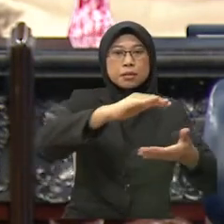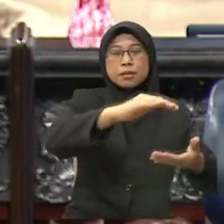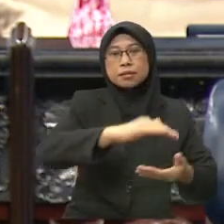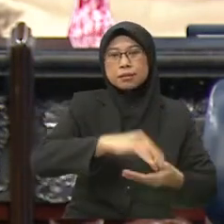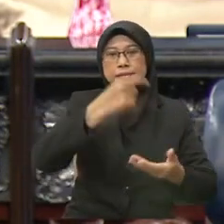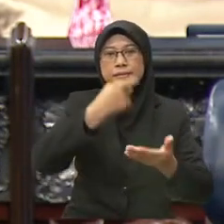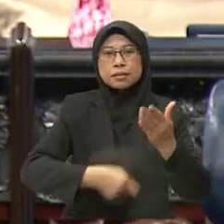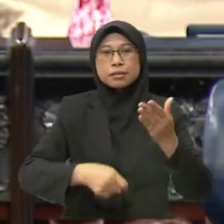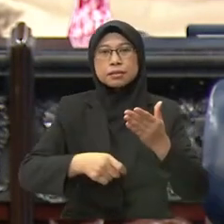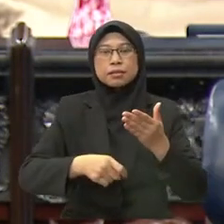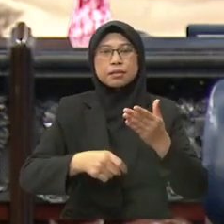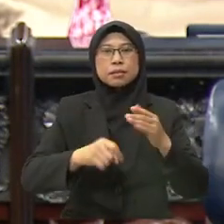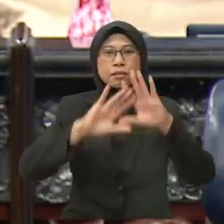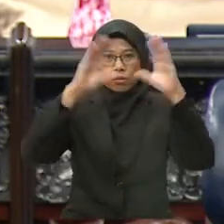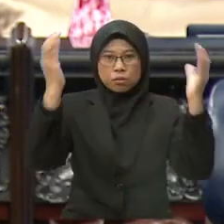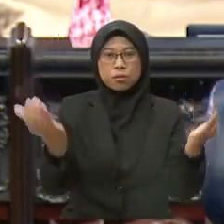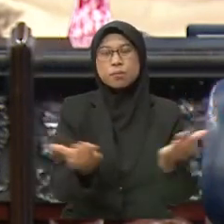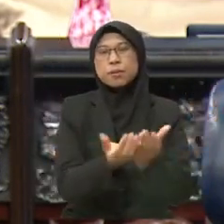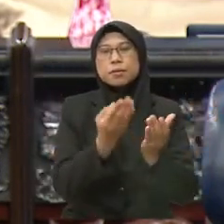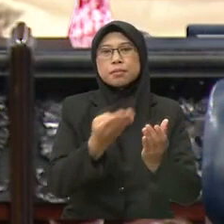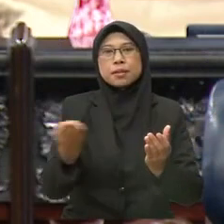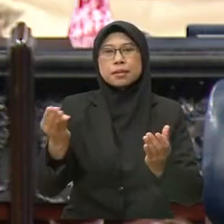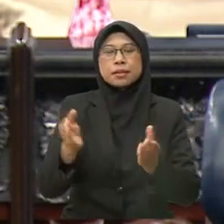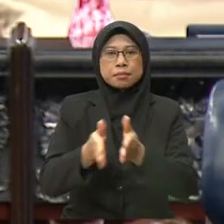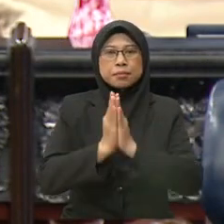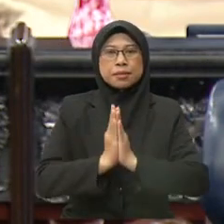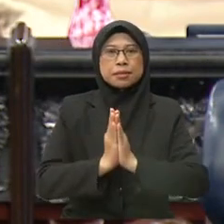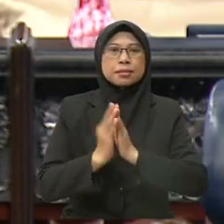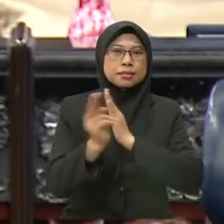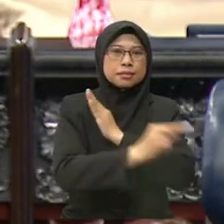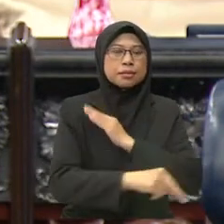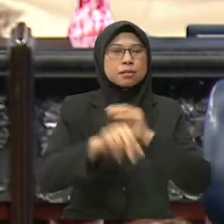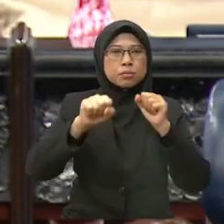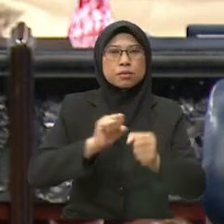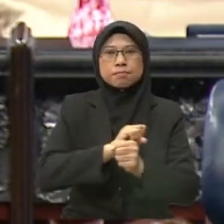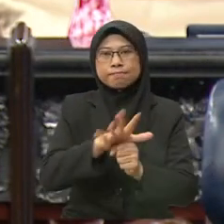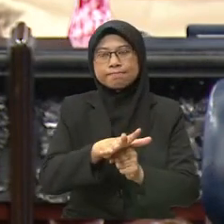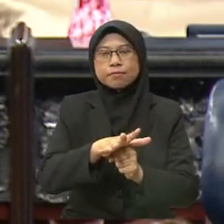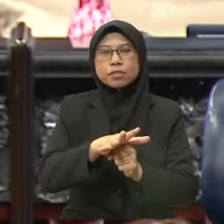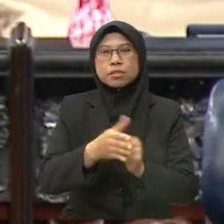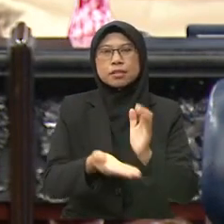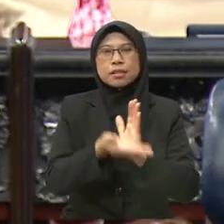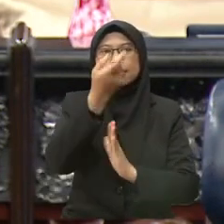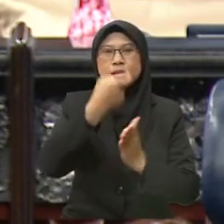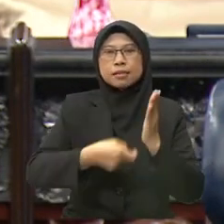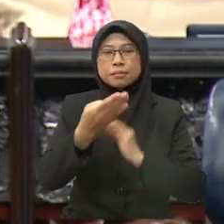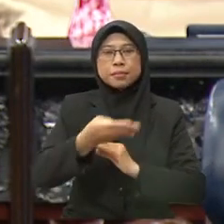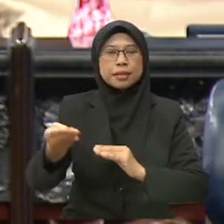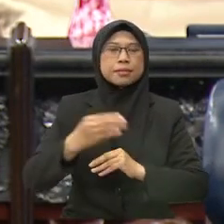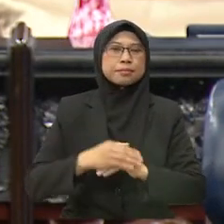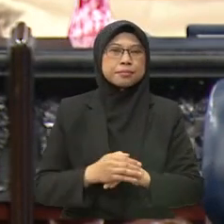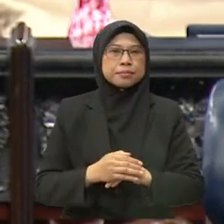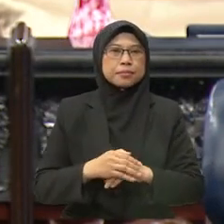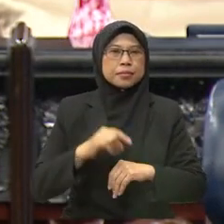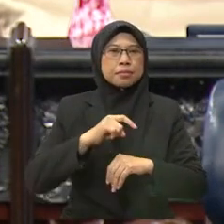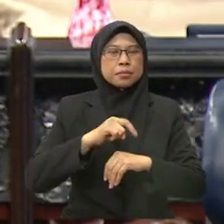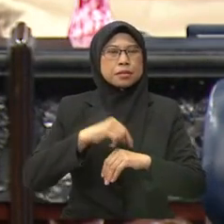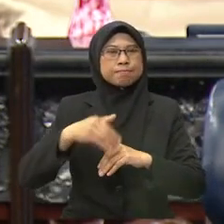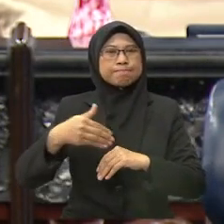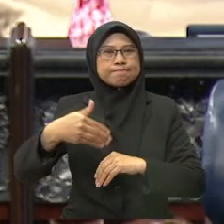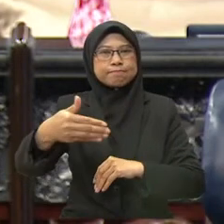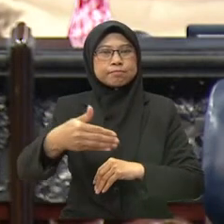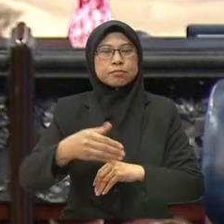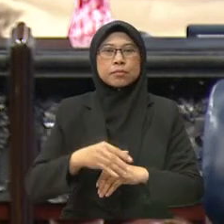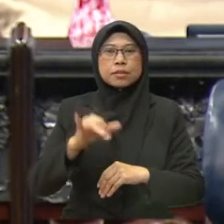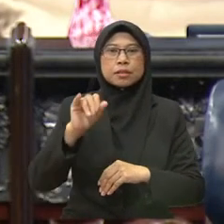diaktoraktoralan global dan permintaan dalam negeri juga boleh mempengaruhi harga barangan dalam tempoh kebelakangan ini